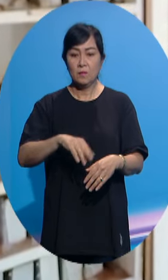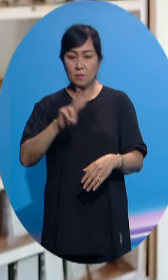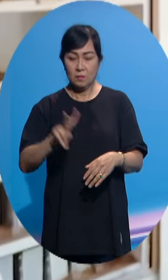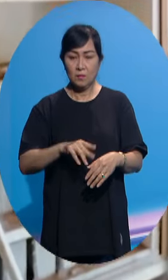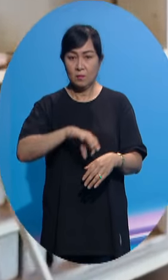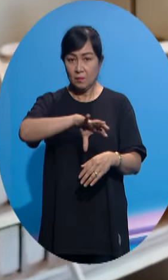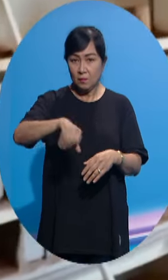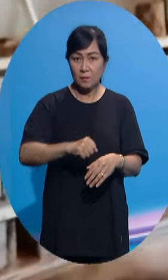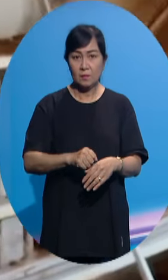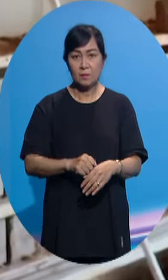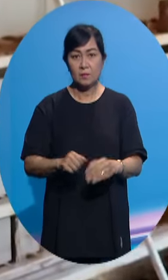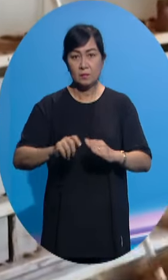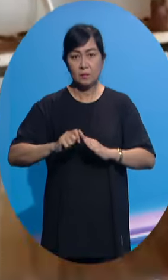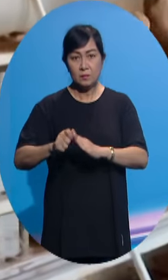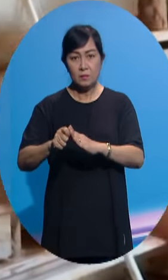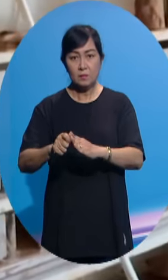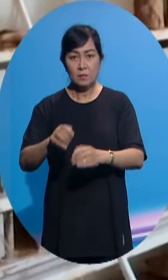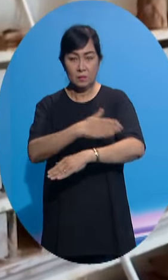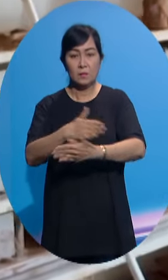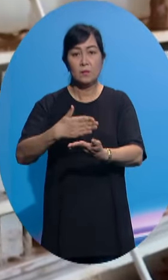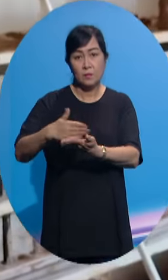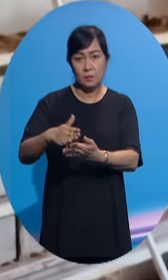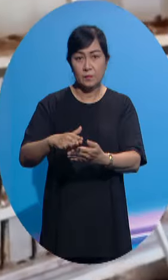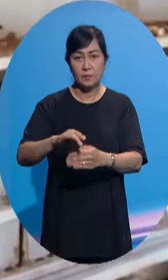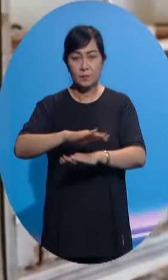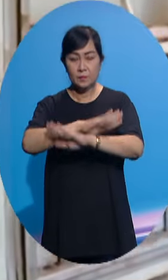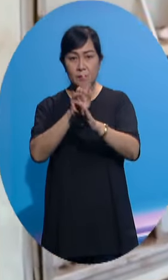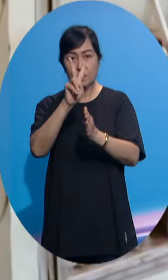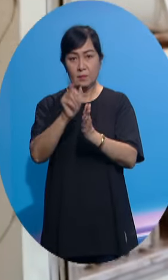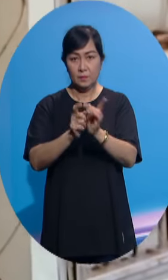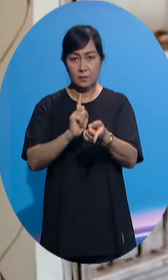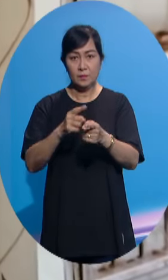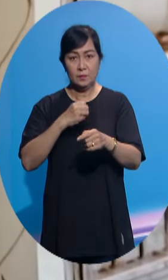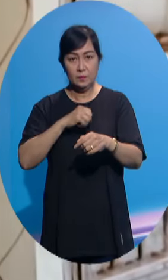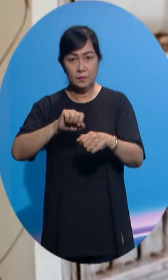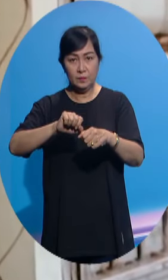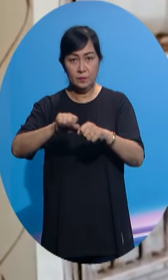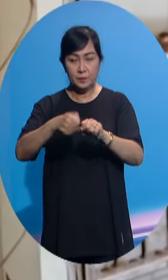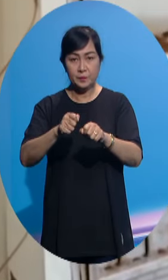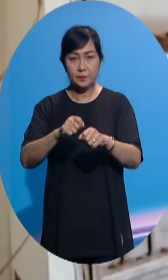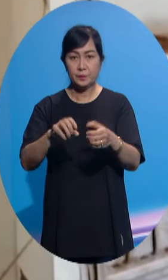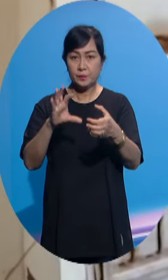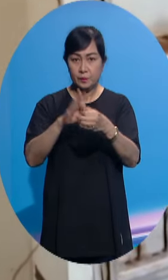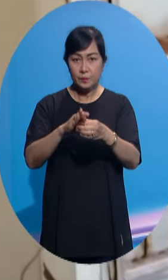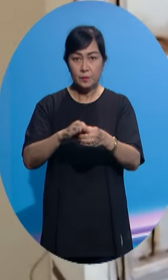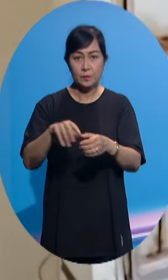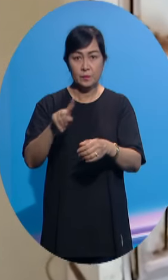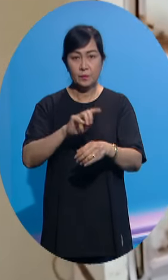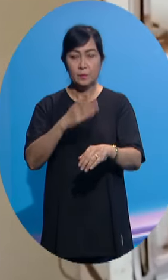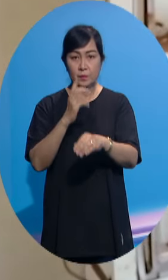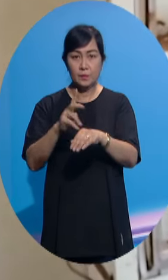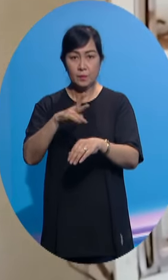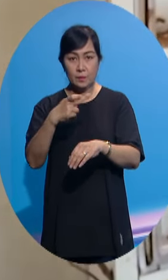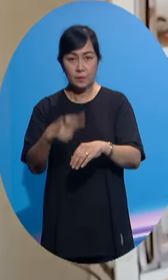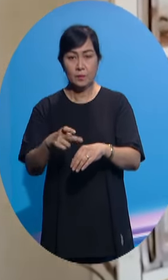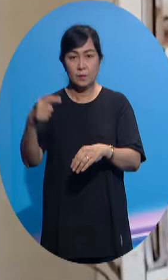trộm. Hàng xóm của tôi tới giúp đuổi bọn trộm. Đến sáng 2 tháng 11, tôi mới khóa được cửa. Lô hàng trị giá 100.000 euro của tôi